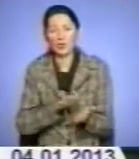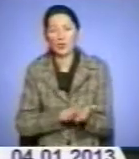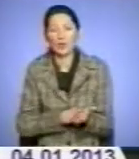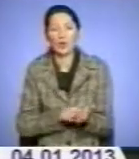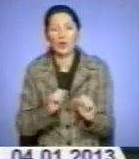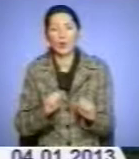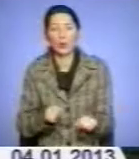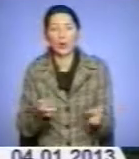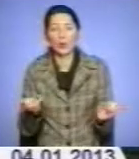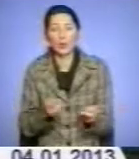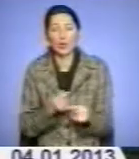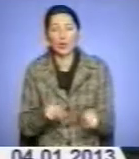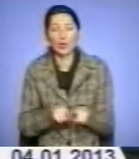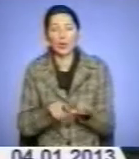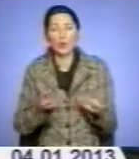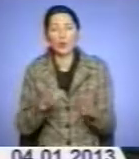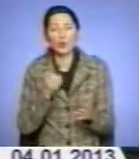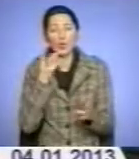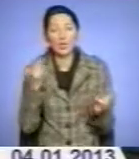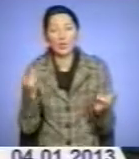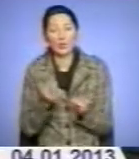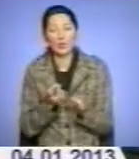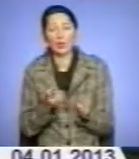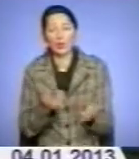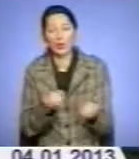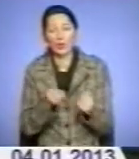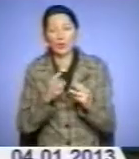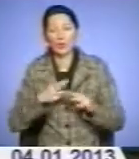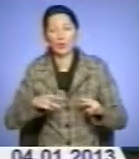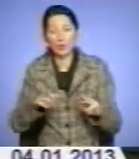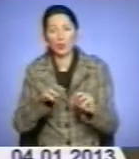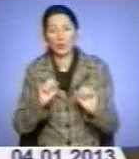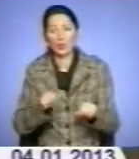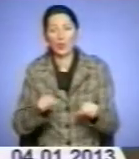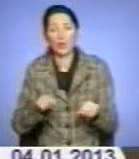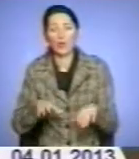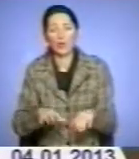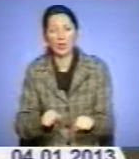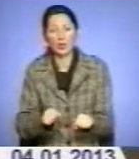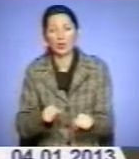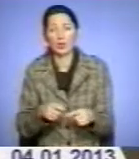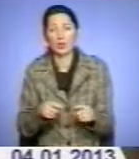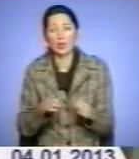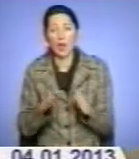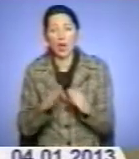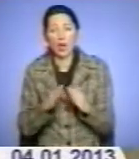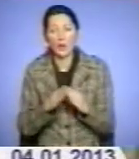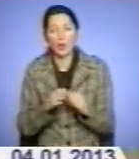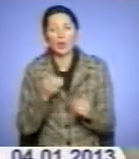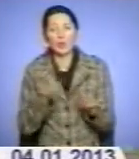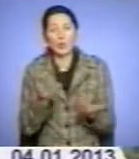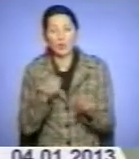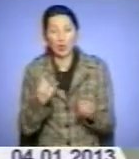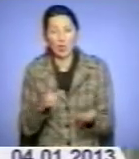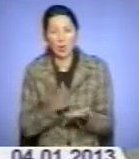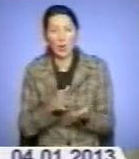у тому випадку, коли необхідно отримати свідоцтво про право власності на певний об'єкт. Якщо людина володіє майном, зареєстрованим до